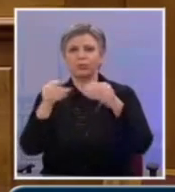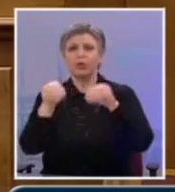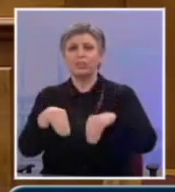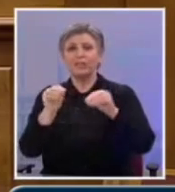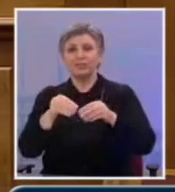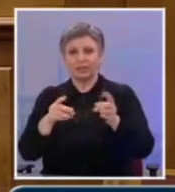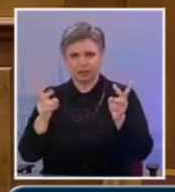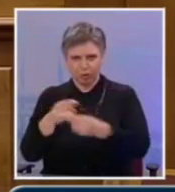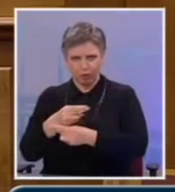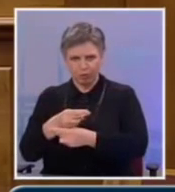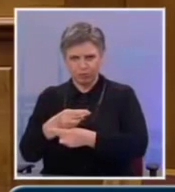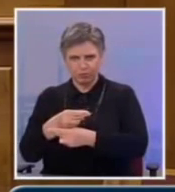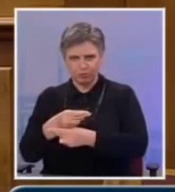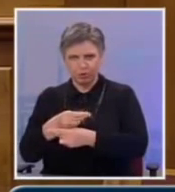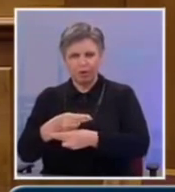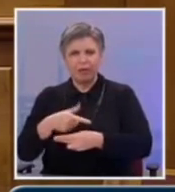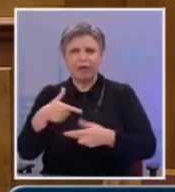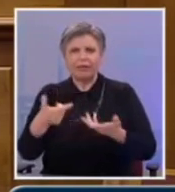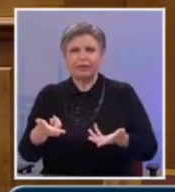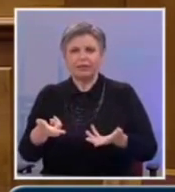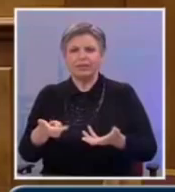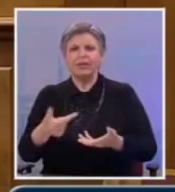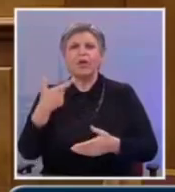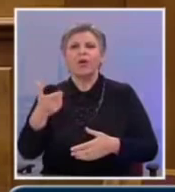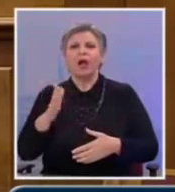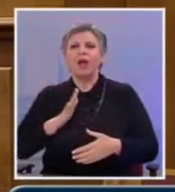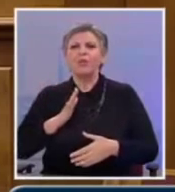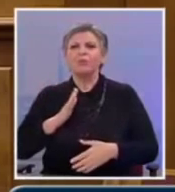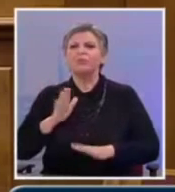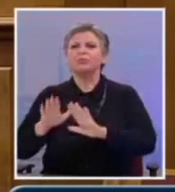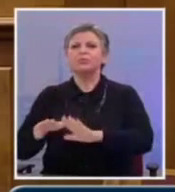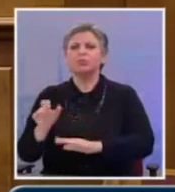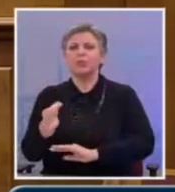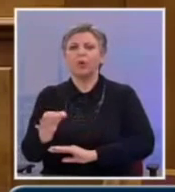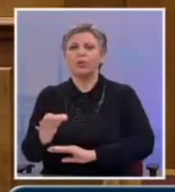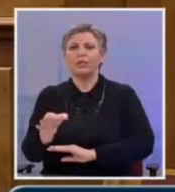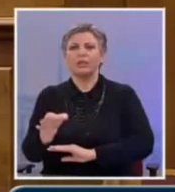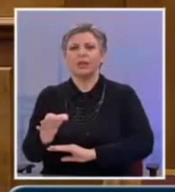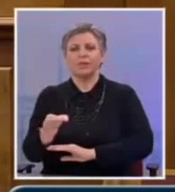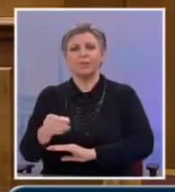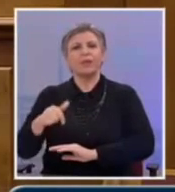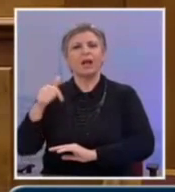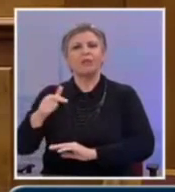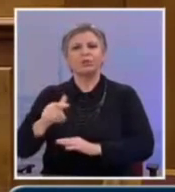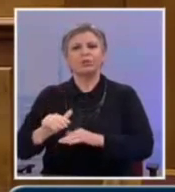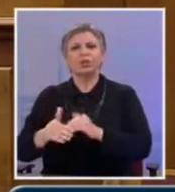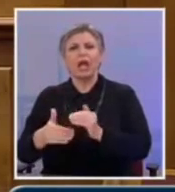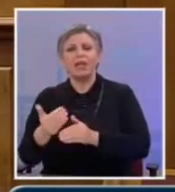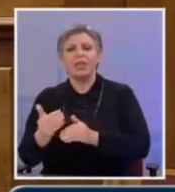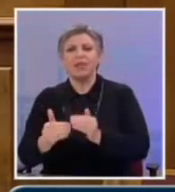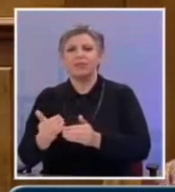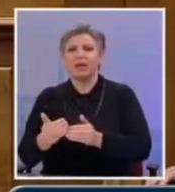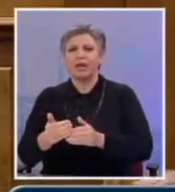Αυτό που νοιάζει τους συμπολίτες μας στα νησιά είναι αν θα μειώσετε, αν θα